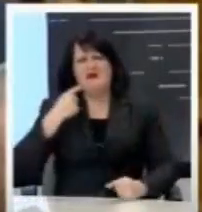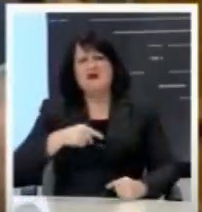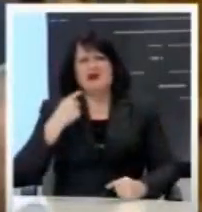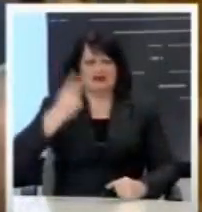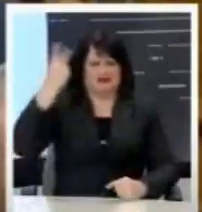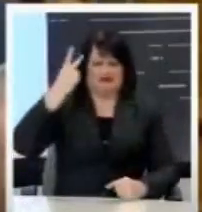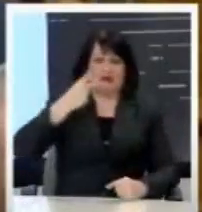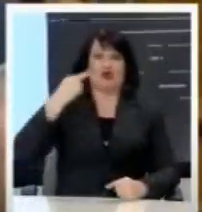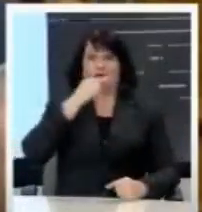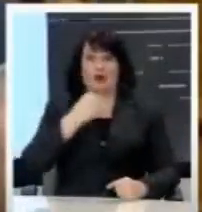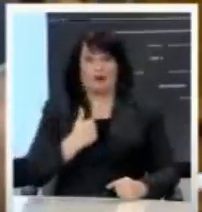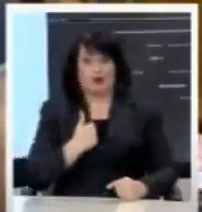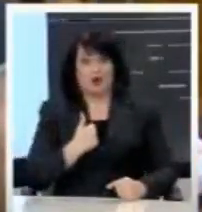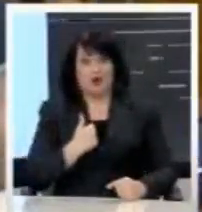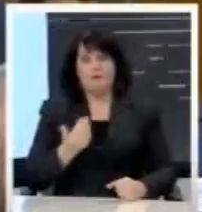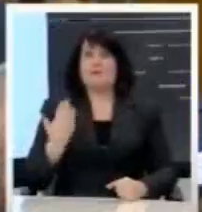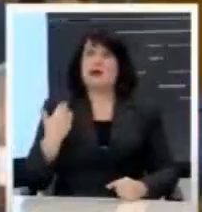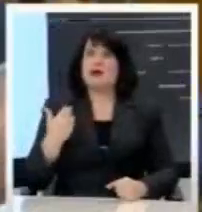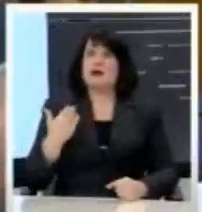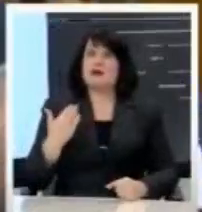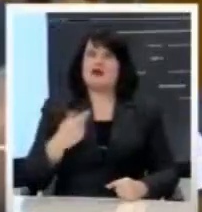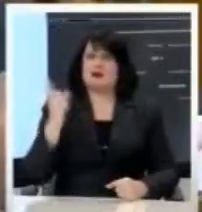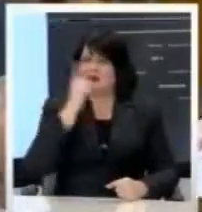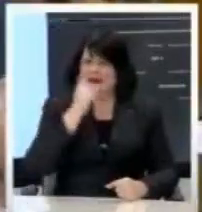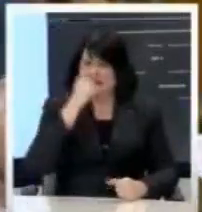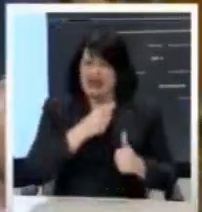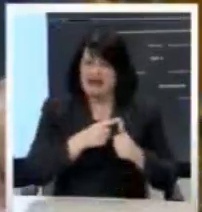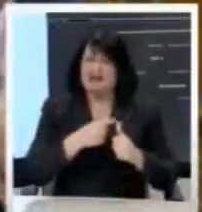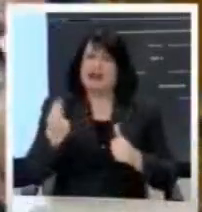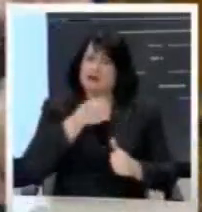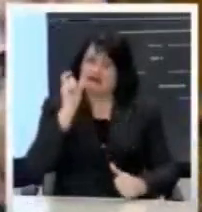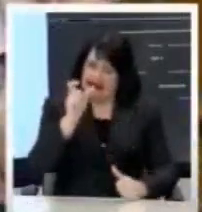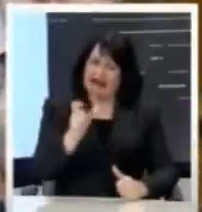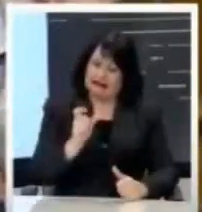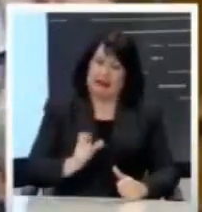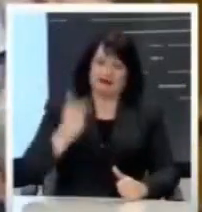Πρωθυπουργού, που πριν από λίγο, εκτός από ψεύτη, είπατε και άλλες λέξεις.